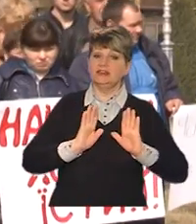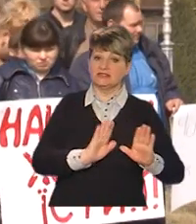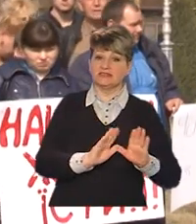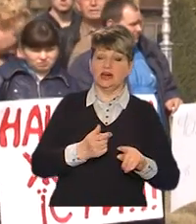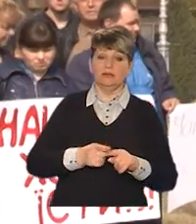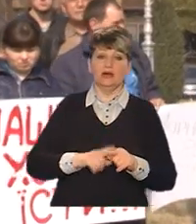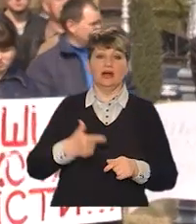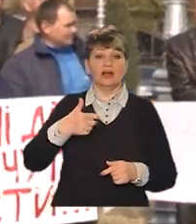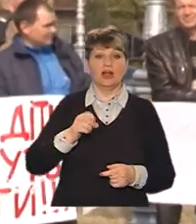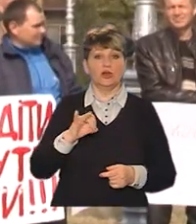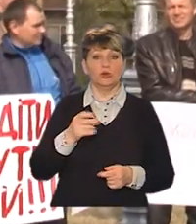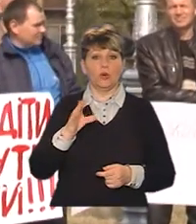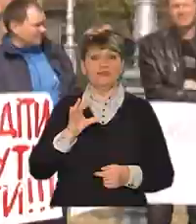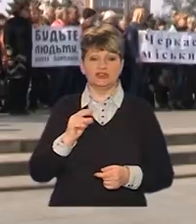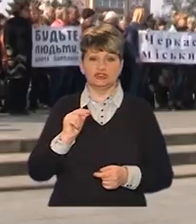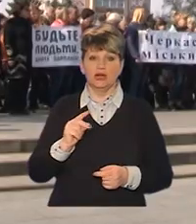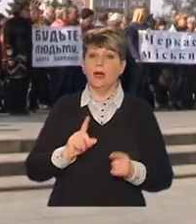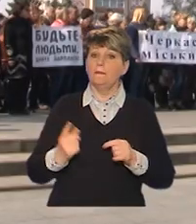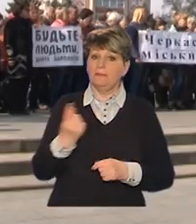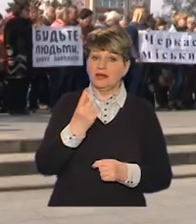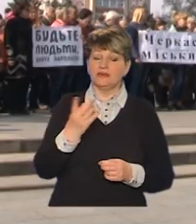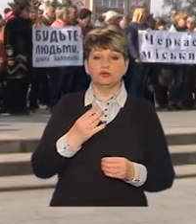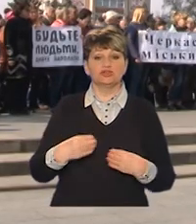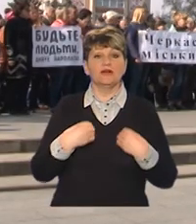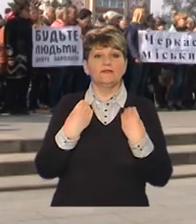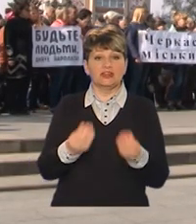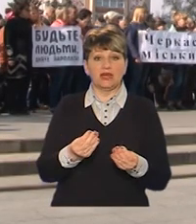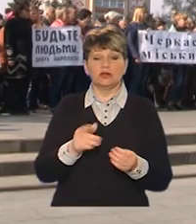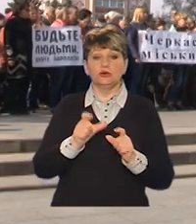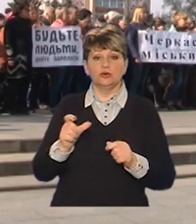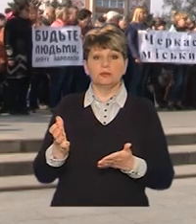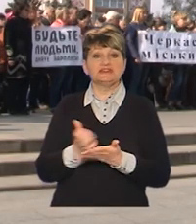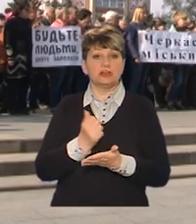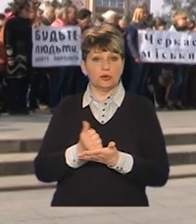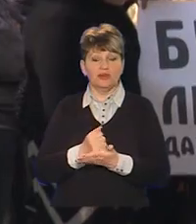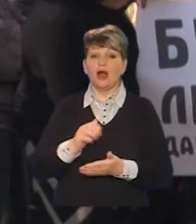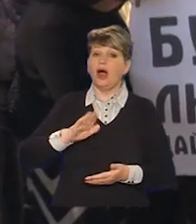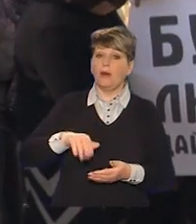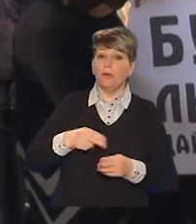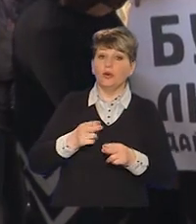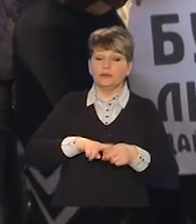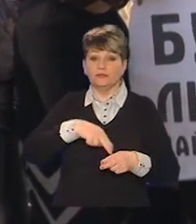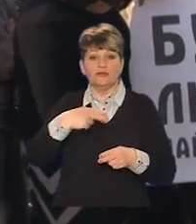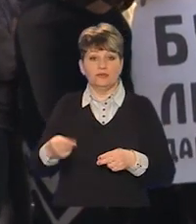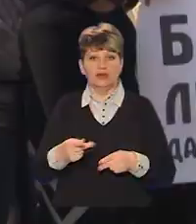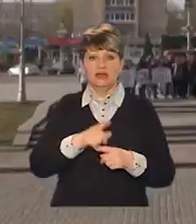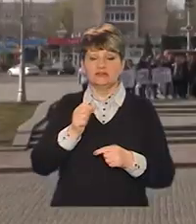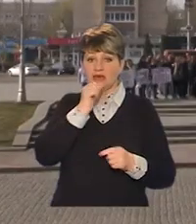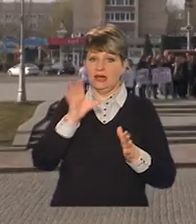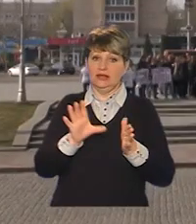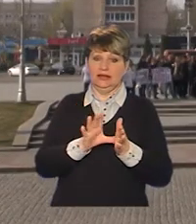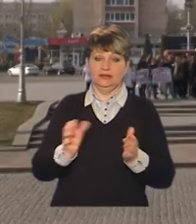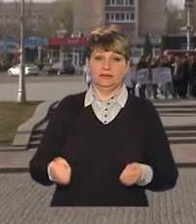голови Черкаської обласної ради Вадим Гайович. Перш за все, потрібно віддати людям зароблене, а вже потім відшкодовувати борг